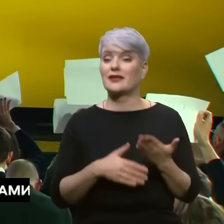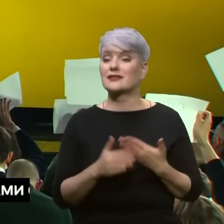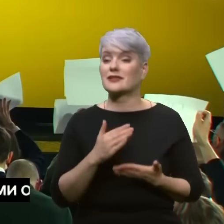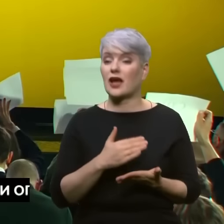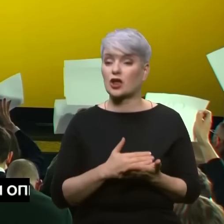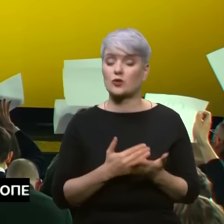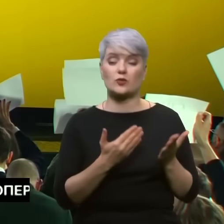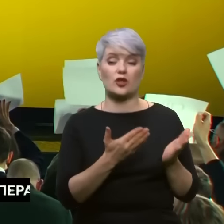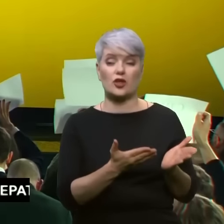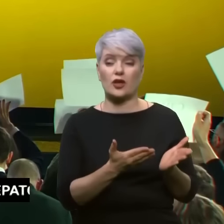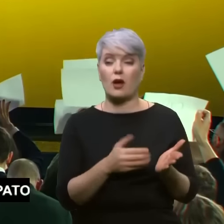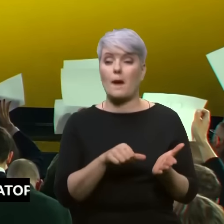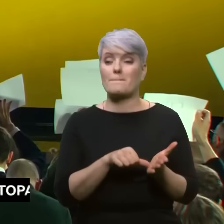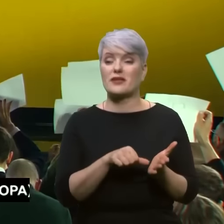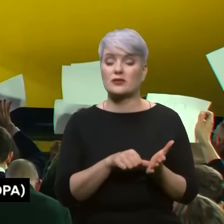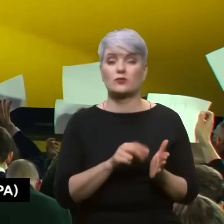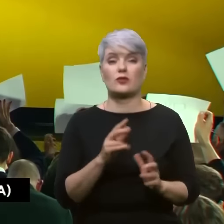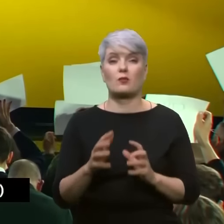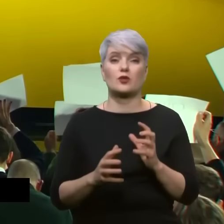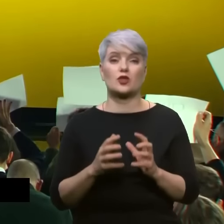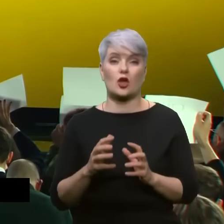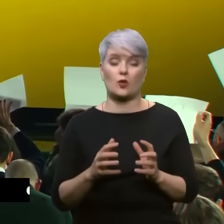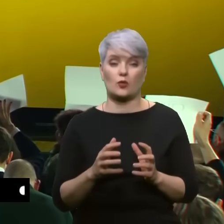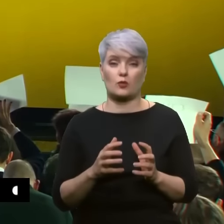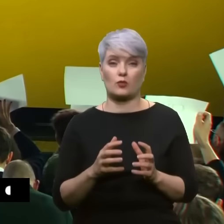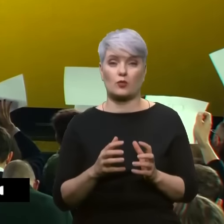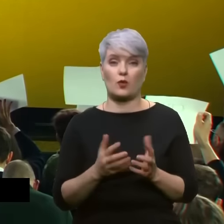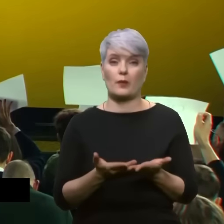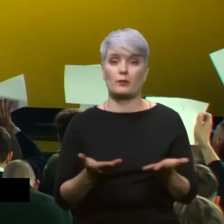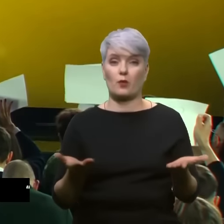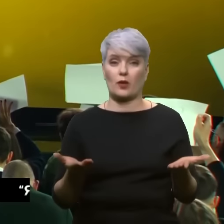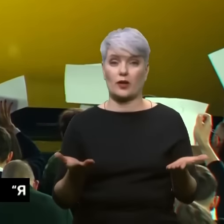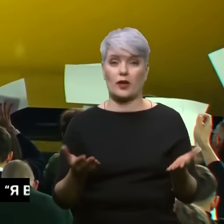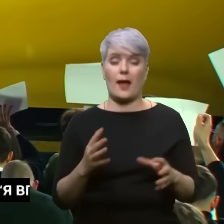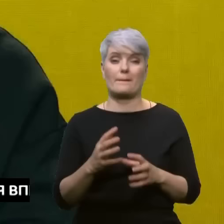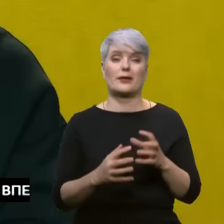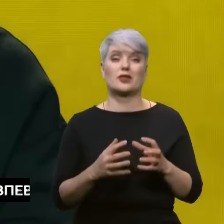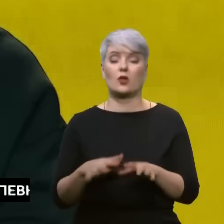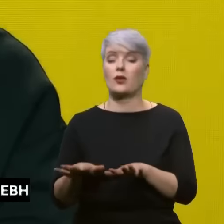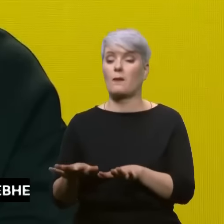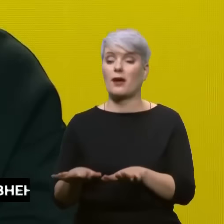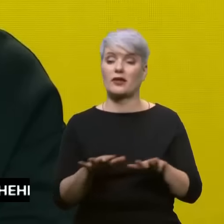Закінчуючи їх присутністю на міжнародному полі, на міжнародних майданчиках.